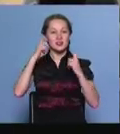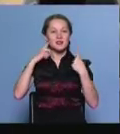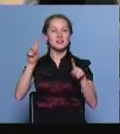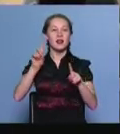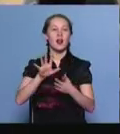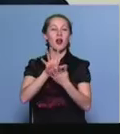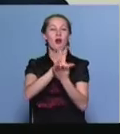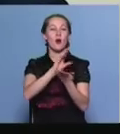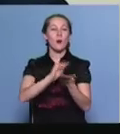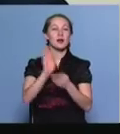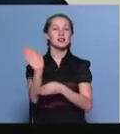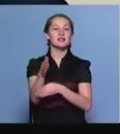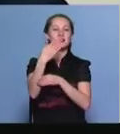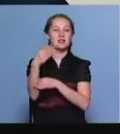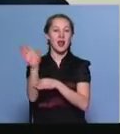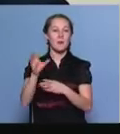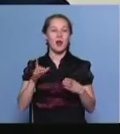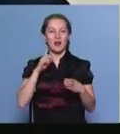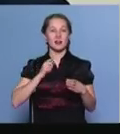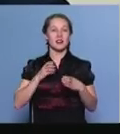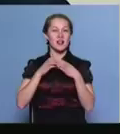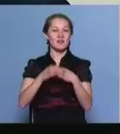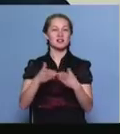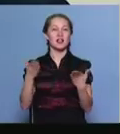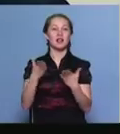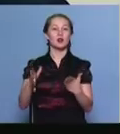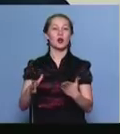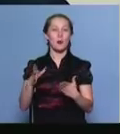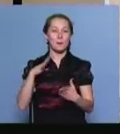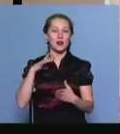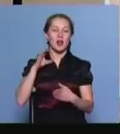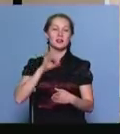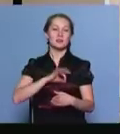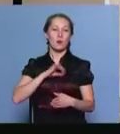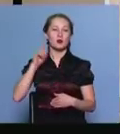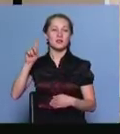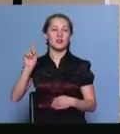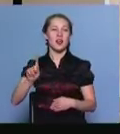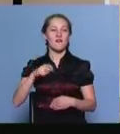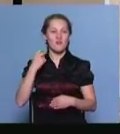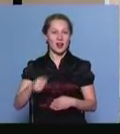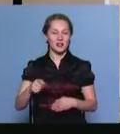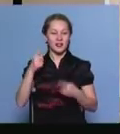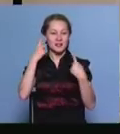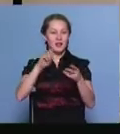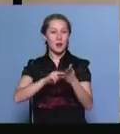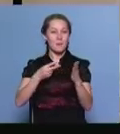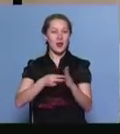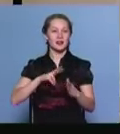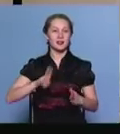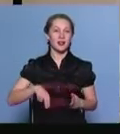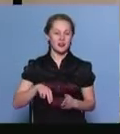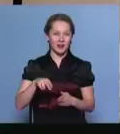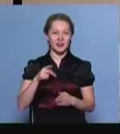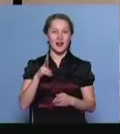знамени Ижевской дивизии. Она была сформирована после подавления мятежа и воевала в составе армии Колчака. Инициатор проекта – директор гуманитарного